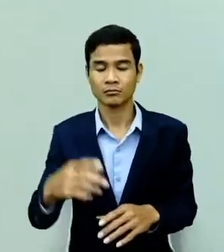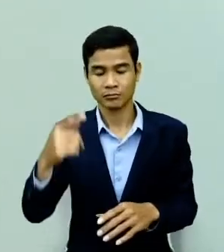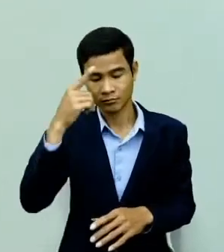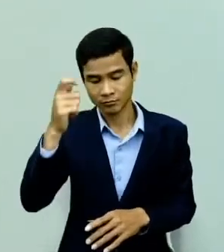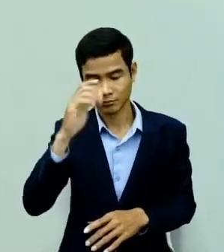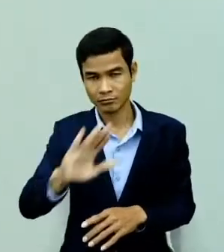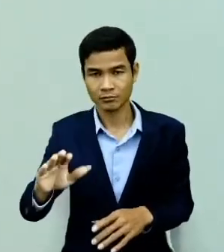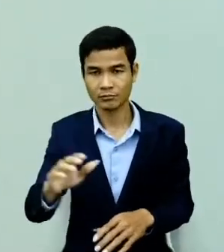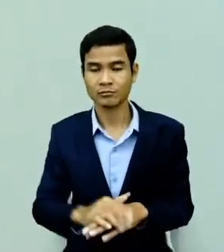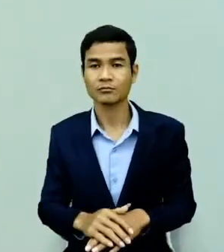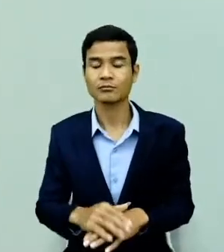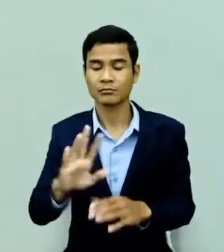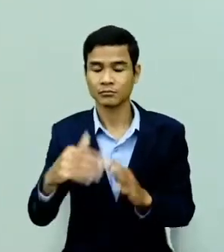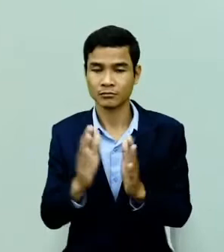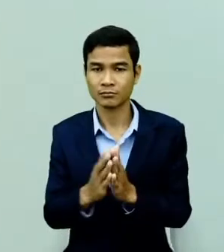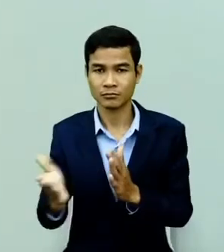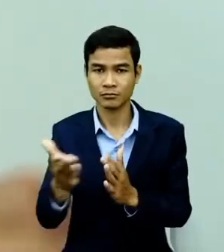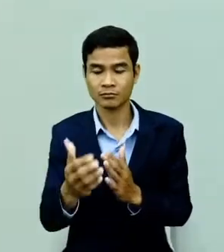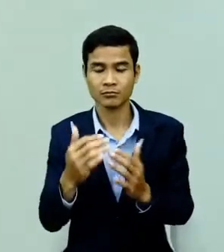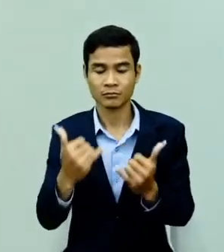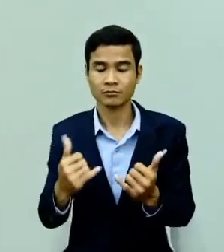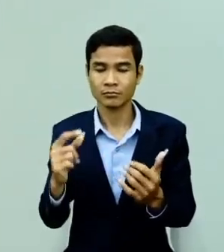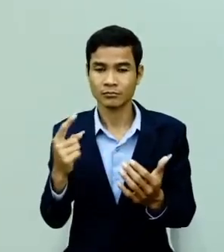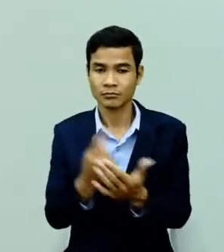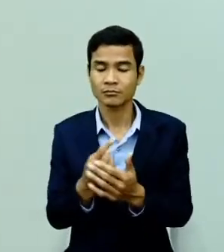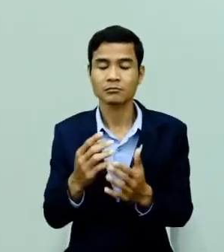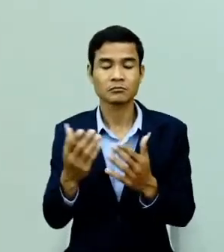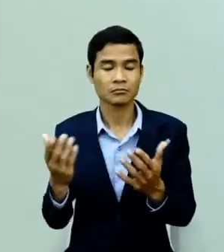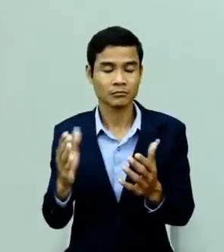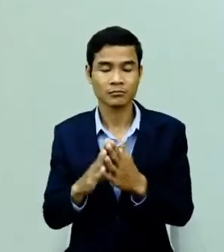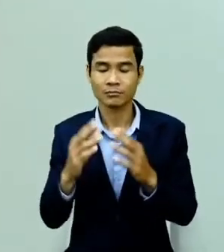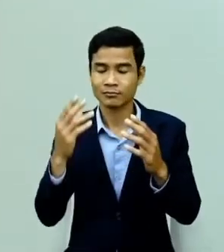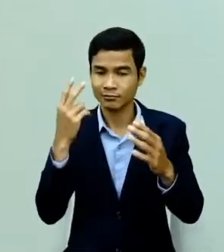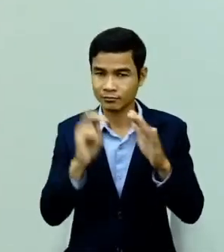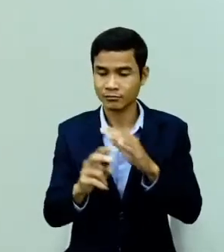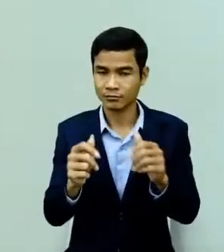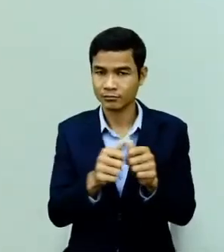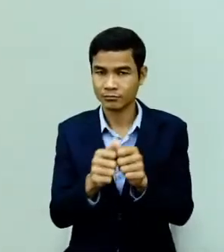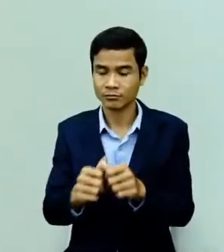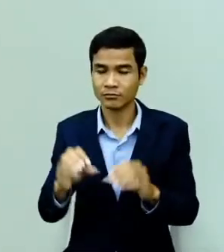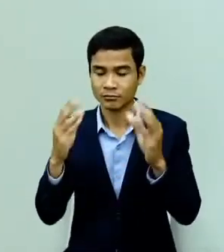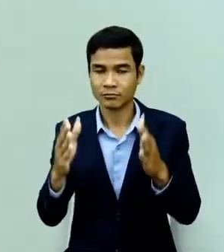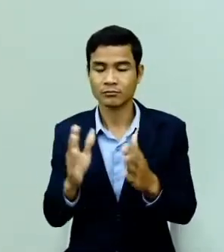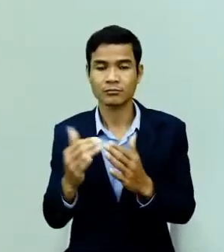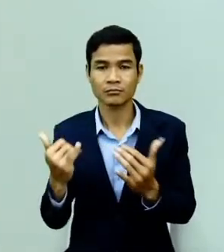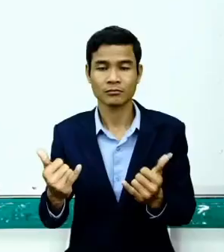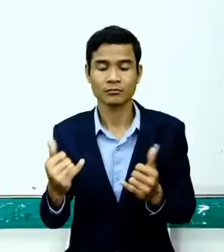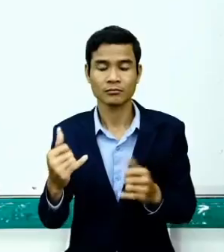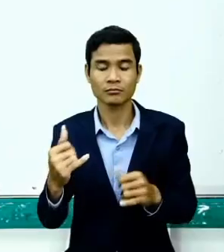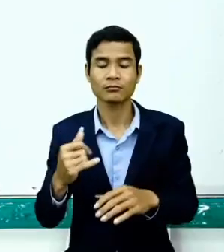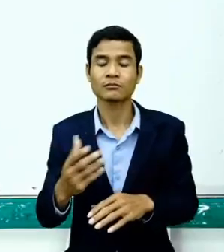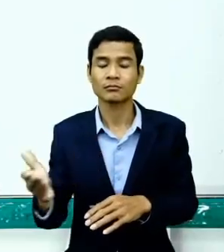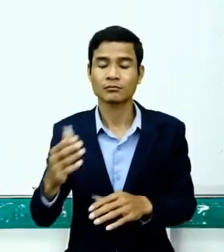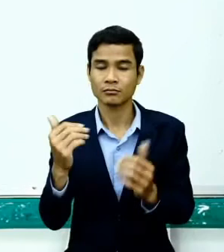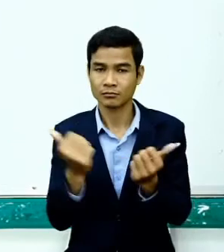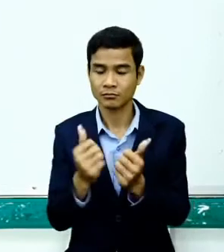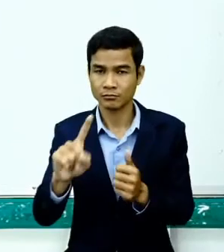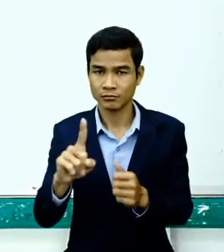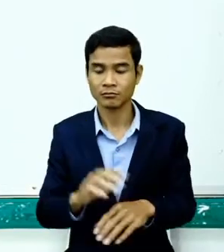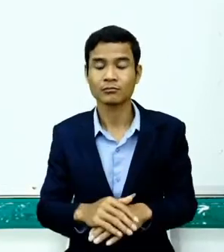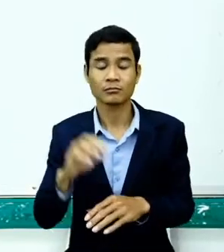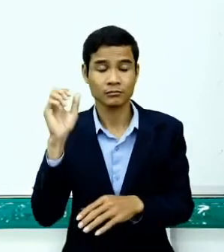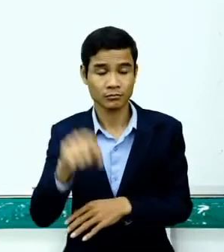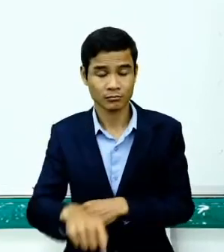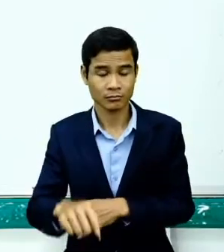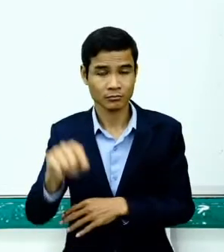តើអរគុណកូនកូនដែលបានចូលរួមលេងល្បែងទូទាយជាមួយអ្នកគ្រូឥឡូវនេះអ្នកគ្រូនឹងនាំកូនកូនទៅលេងល្បែងមួយទៀតគឺល្បែងបា